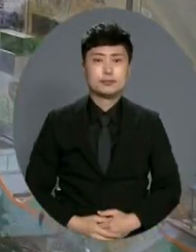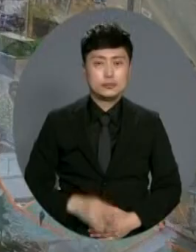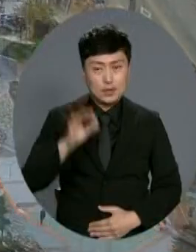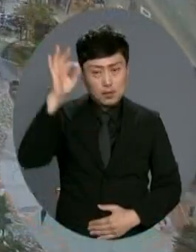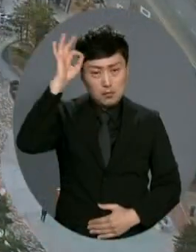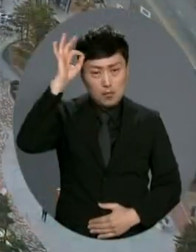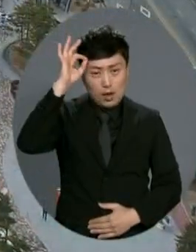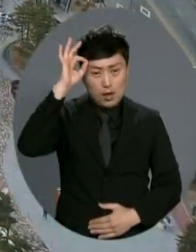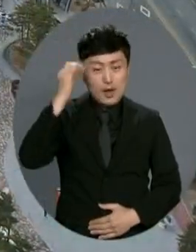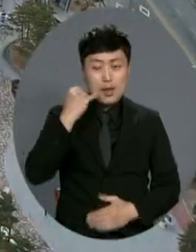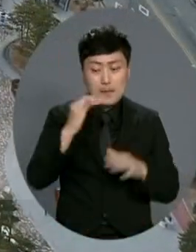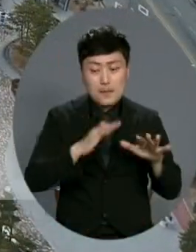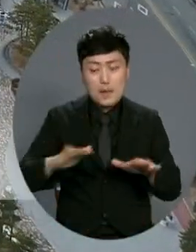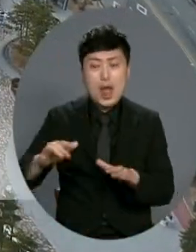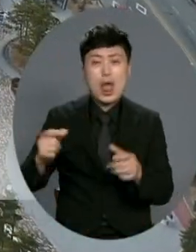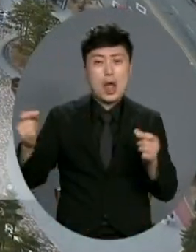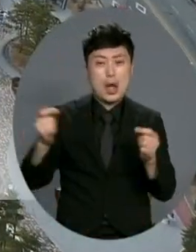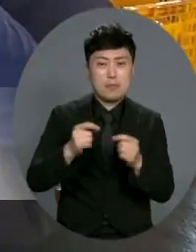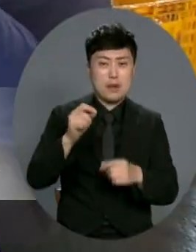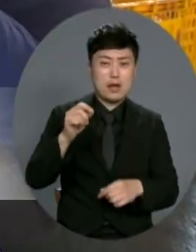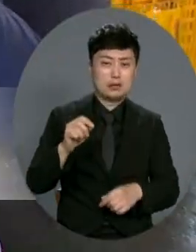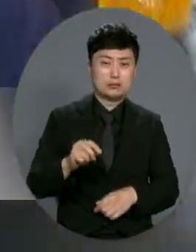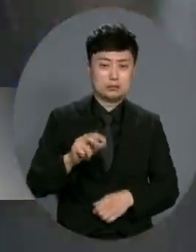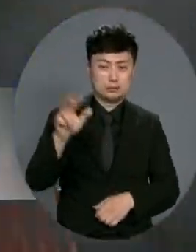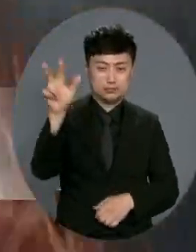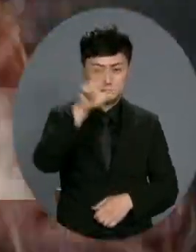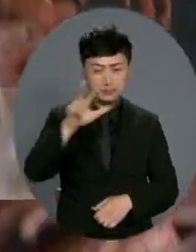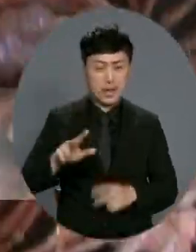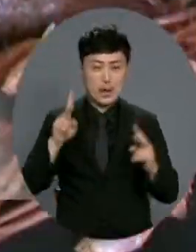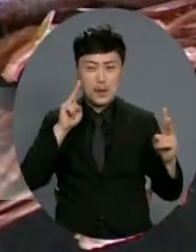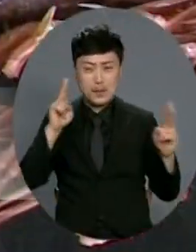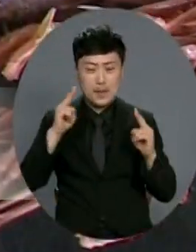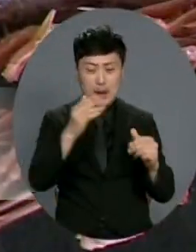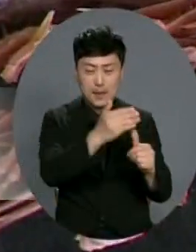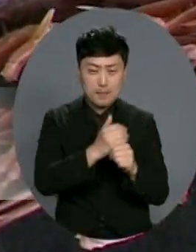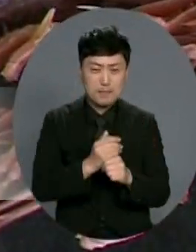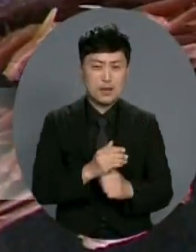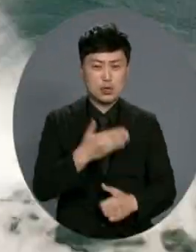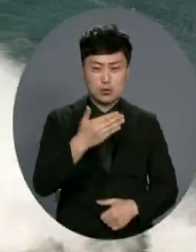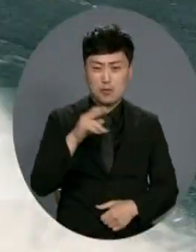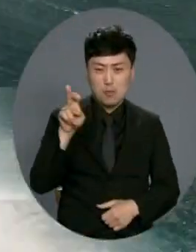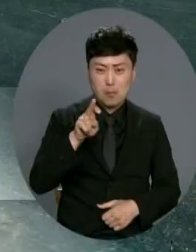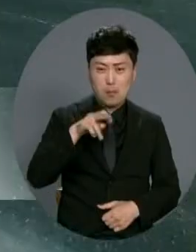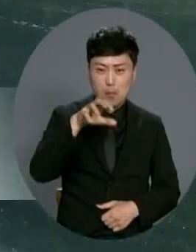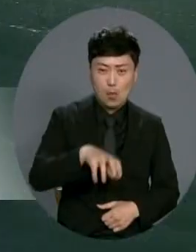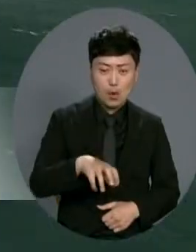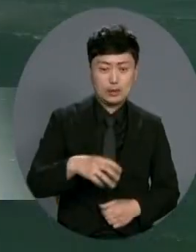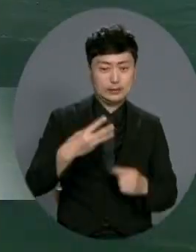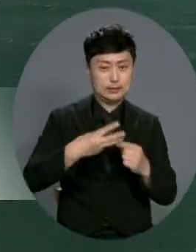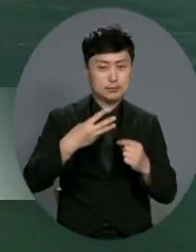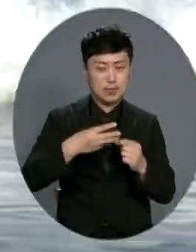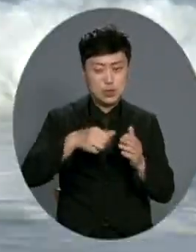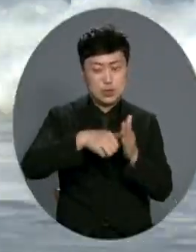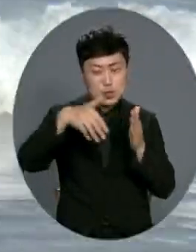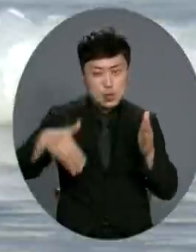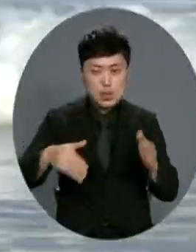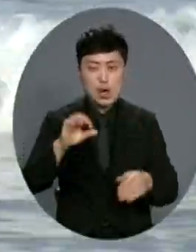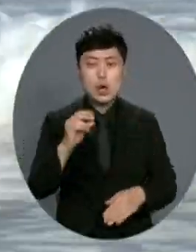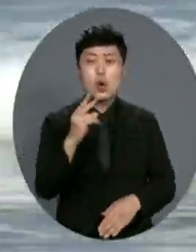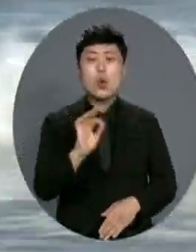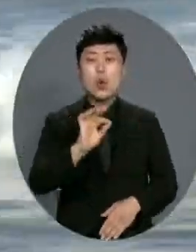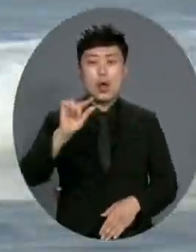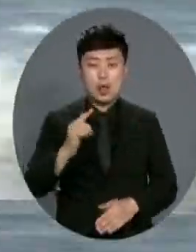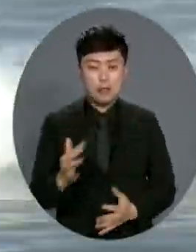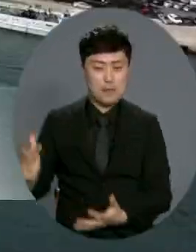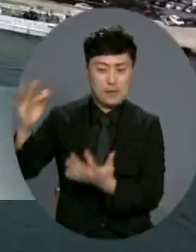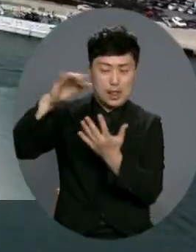포항은 바다를 낀 도시입니다. 전국에서 대게가 가장 많이 잡히는 구룡포와 우리나라 3대 서핑 성지인 용한 해변도 포항에